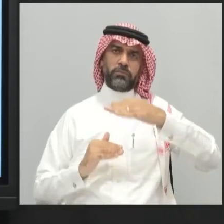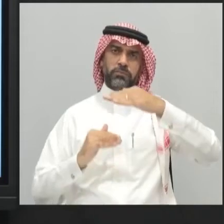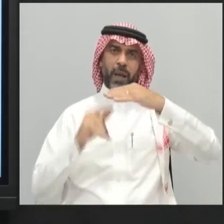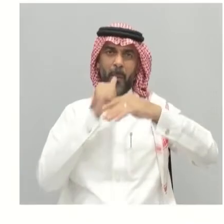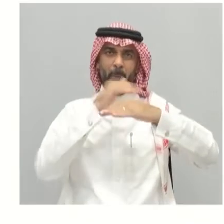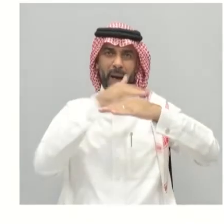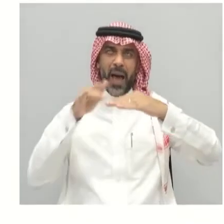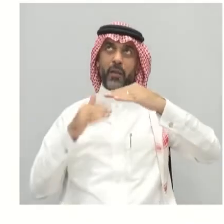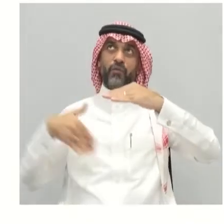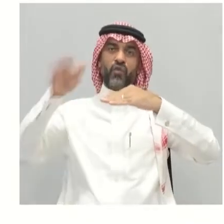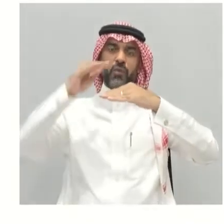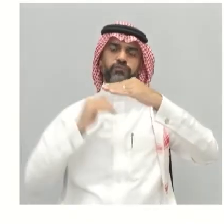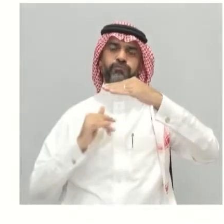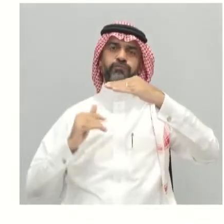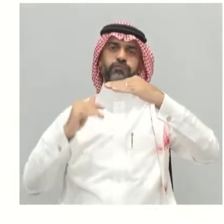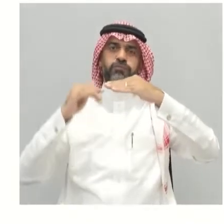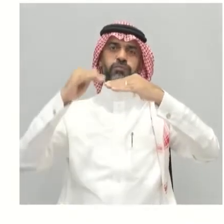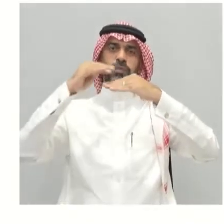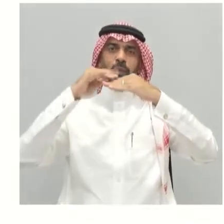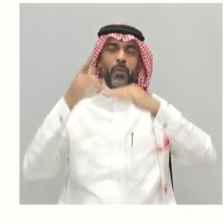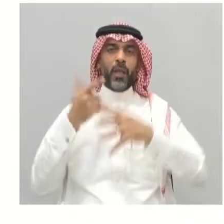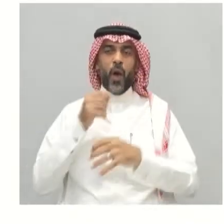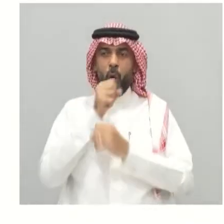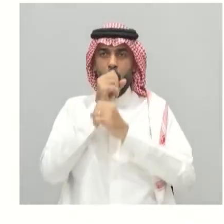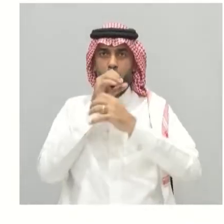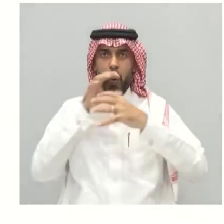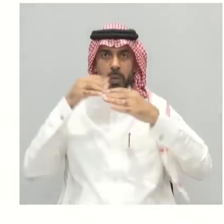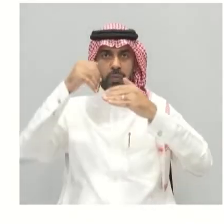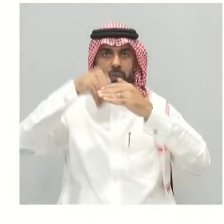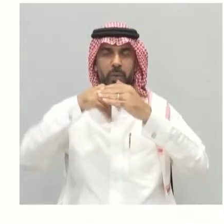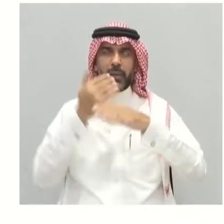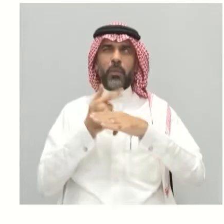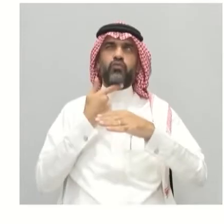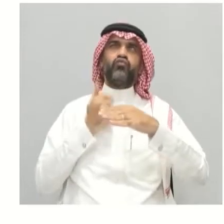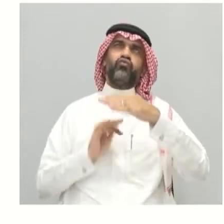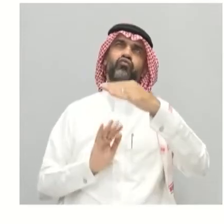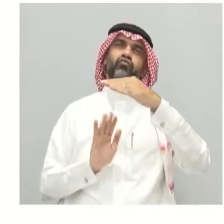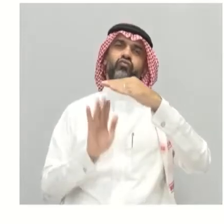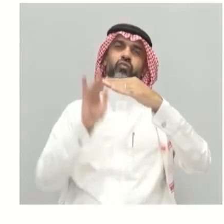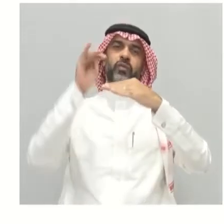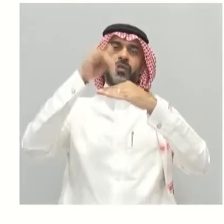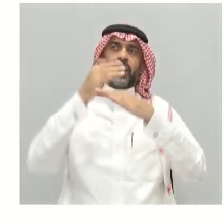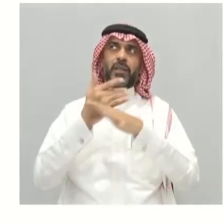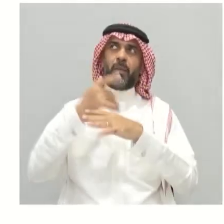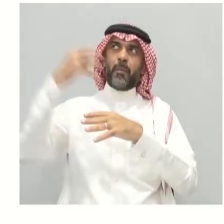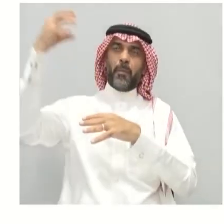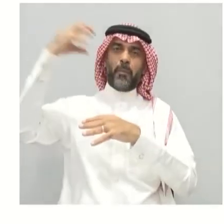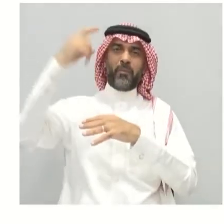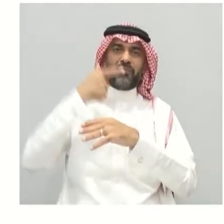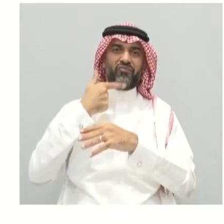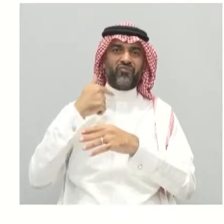الماء عندما تمتلئ بالهواء للحصول على الضوء اللازم للبناء الضو ئي اذا